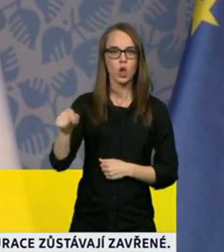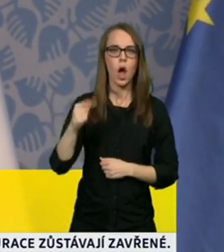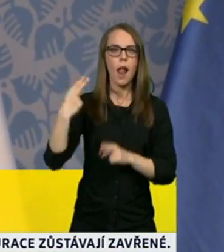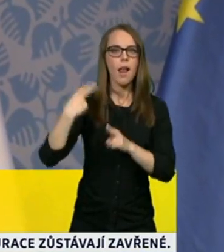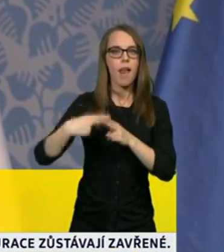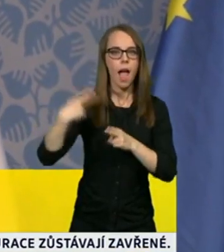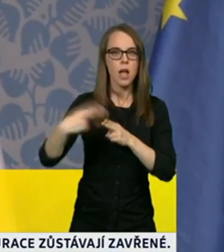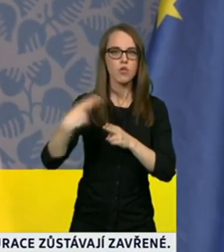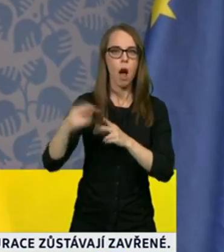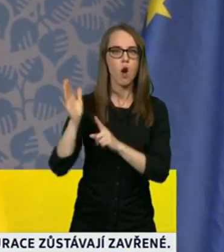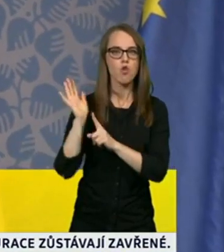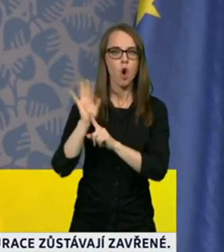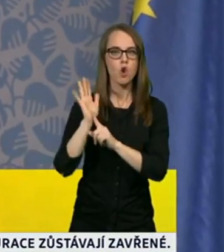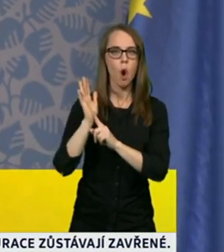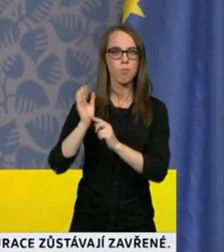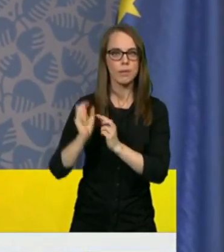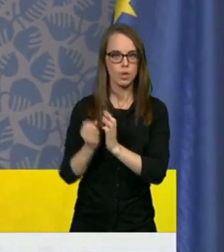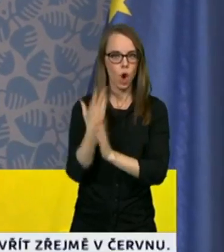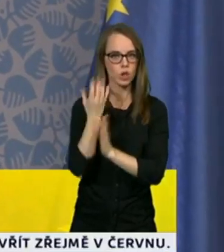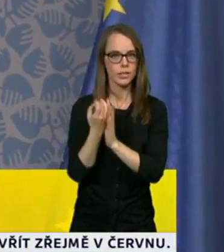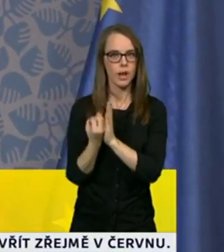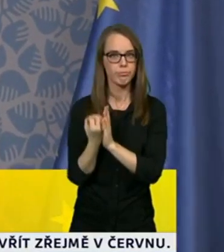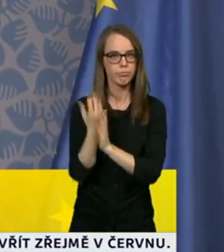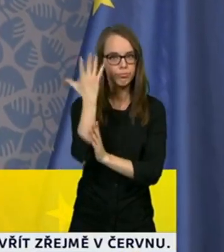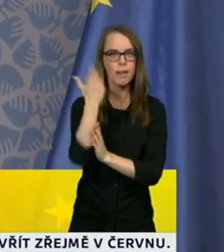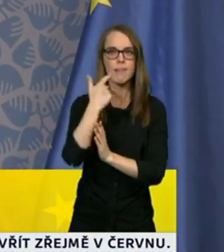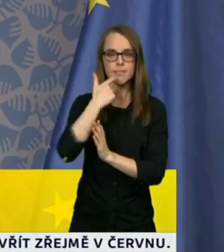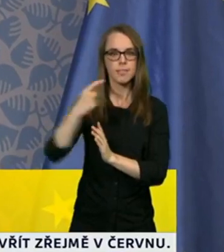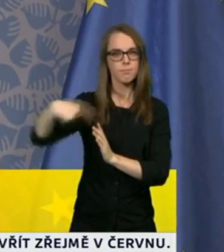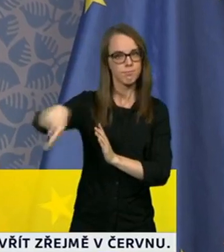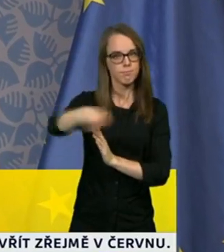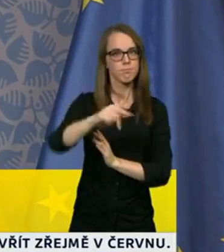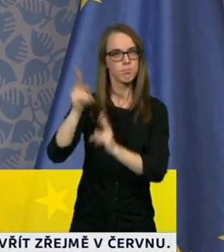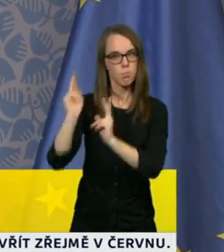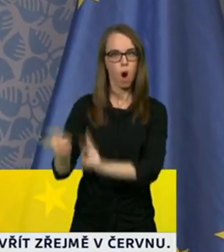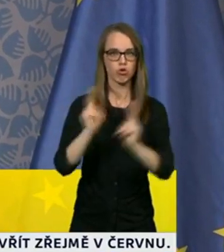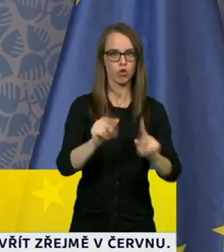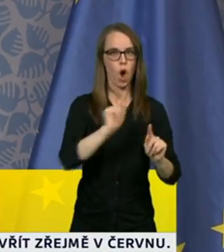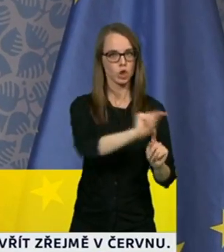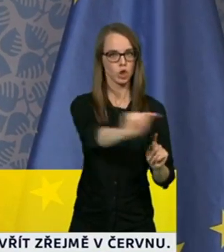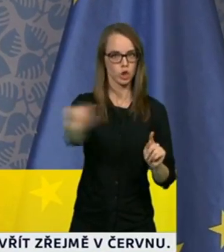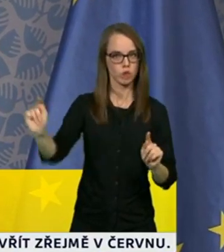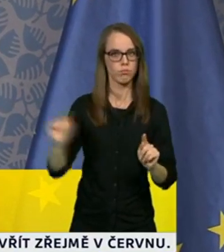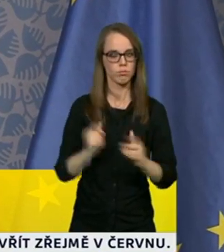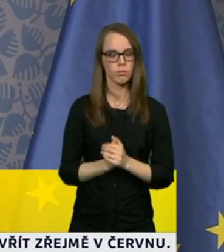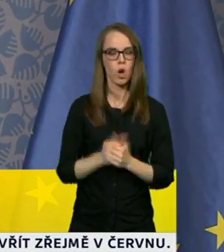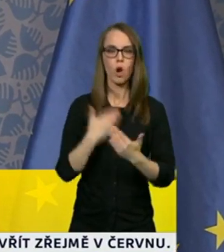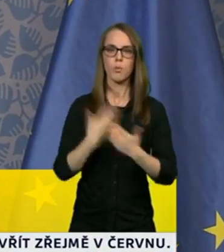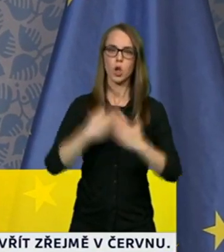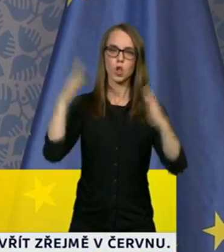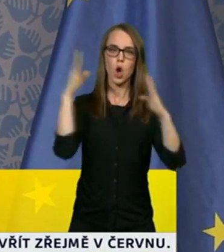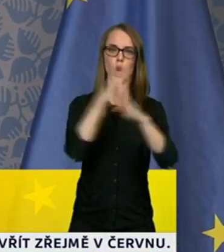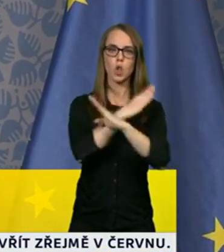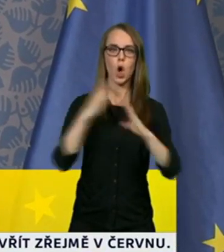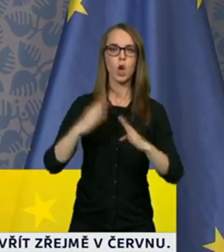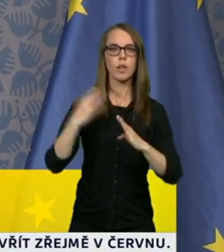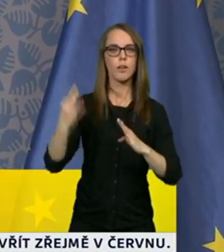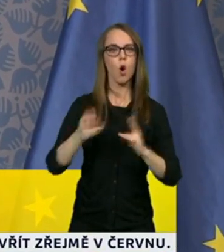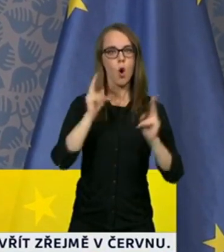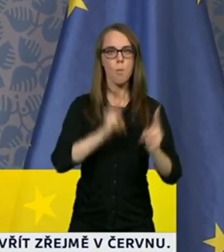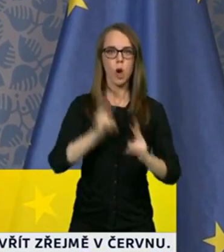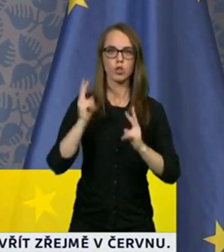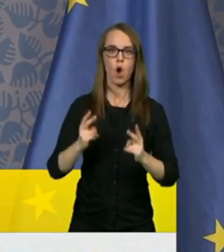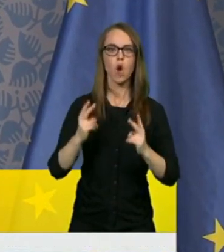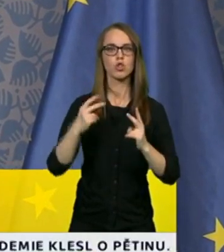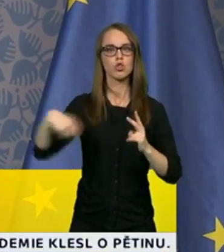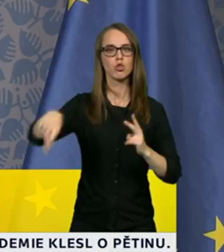snížili cenu a proto jsme přijali tedy tuto novelu zákona, která rozšiřuje počet pěstitelů